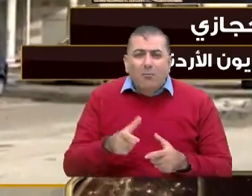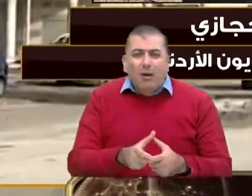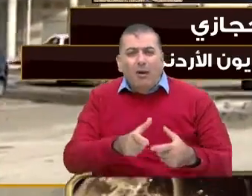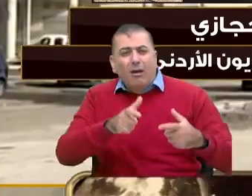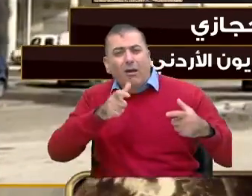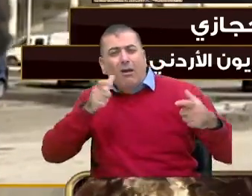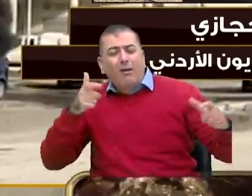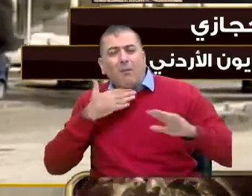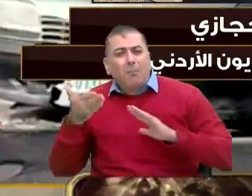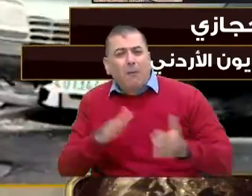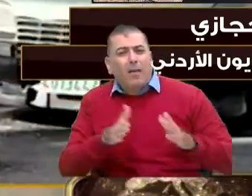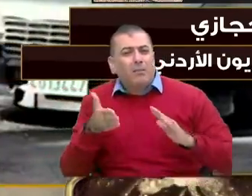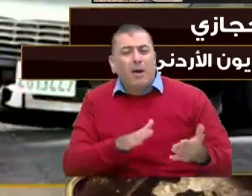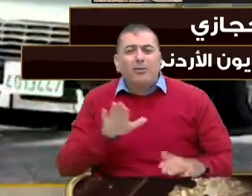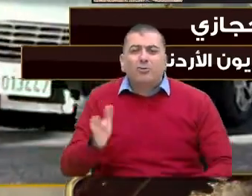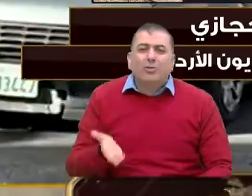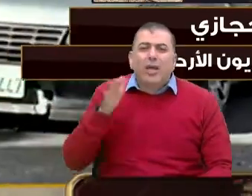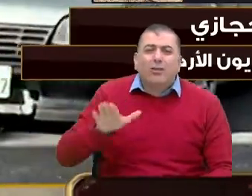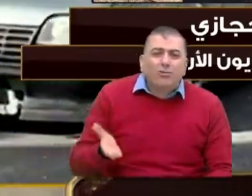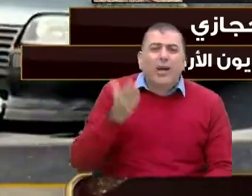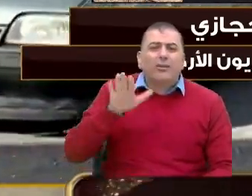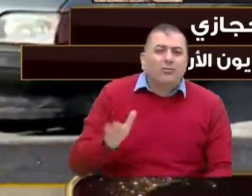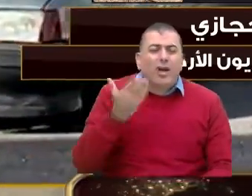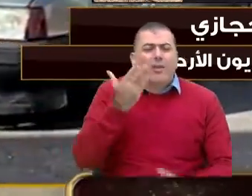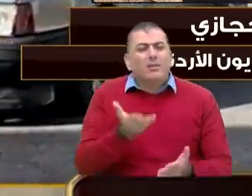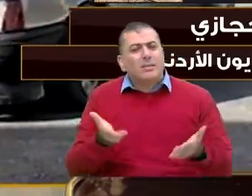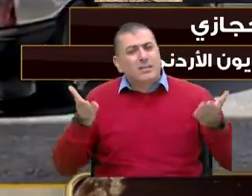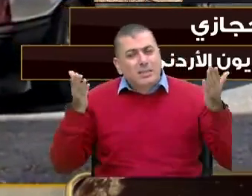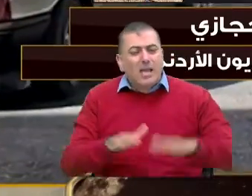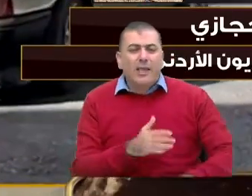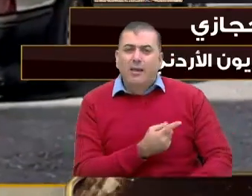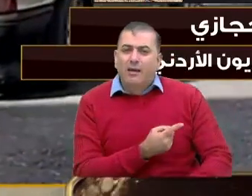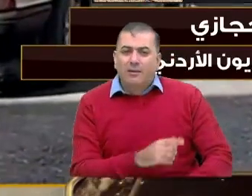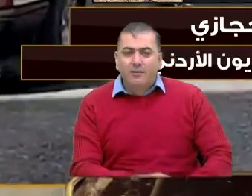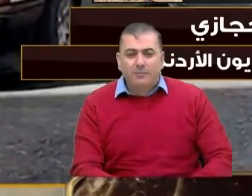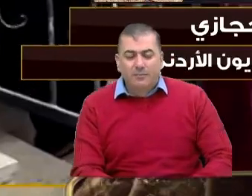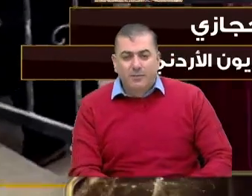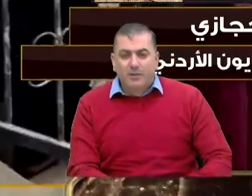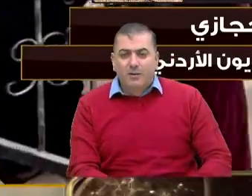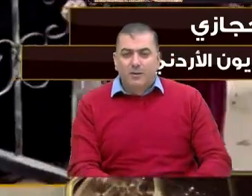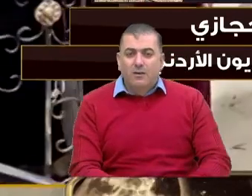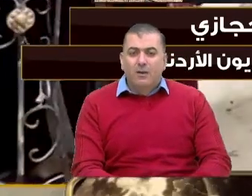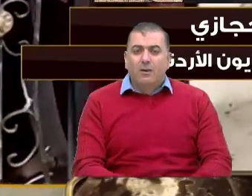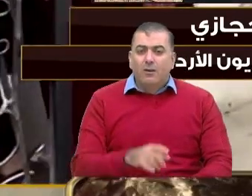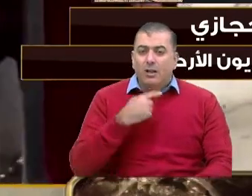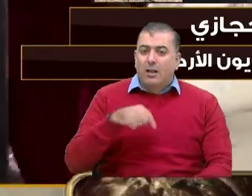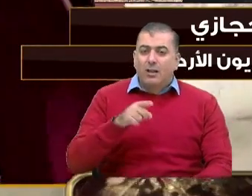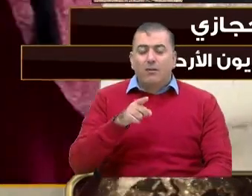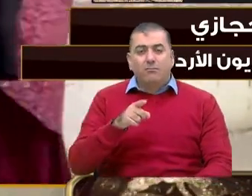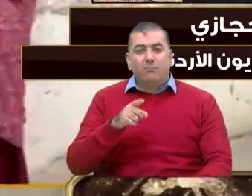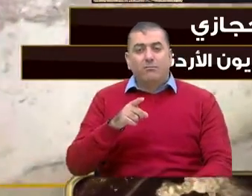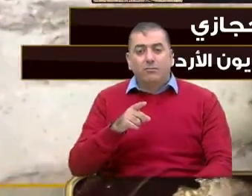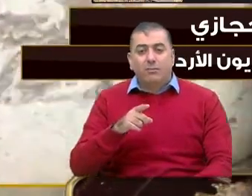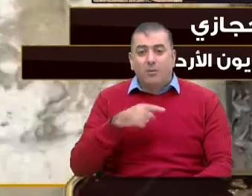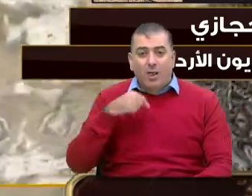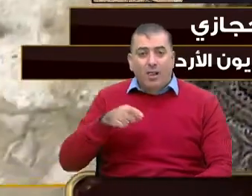أبناء شعبنا في القطاع. ويعني لا نستطيع أن نتحدث عن احتفالات،